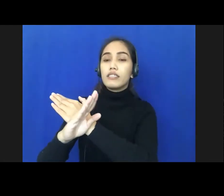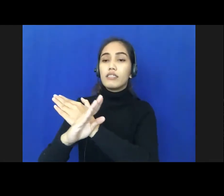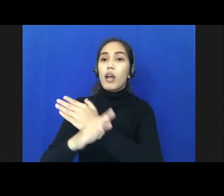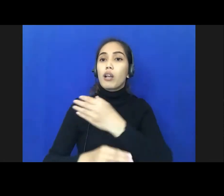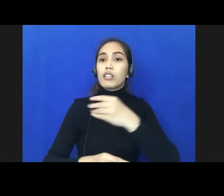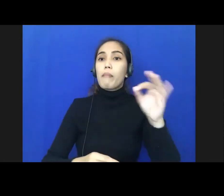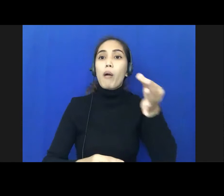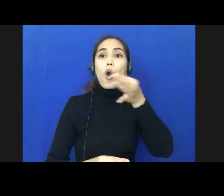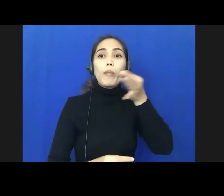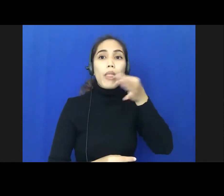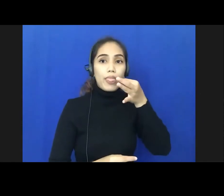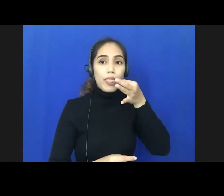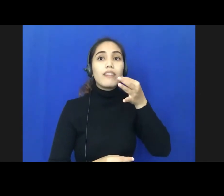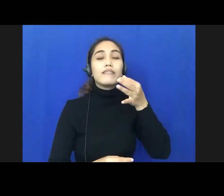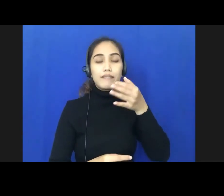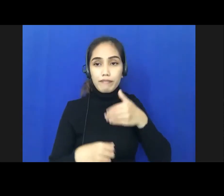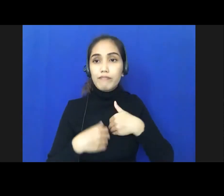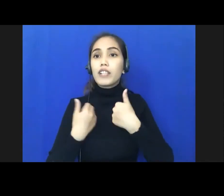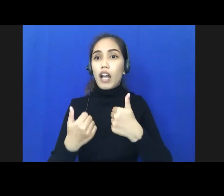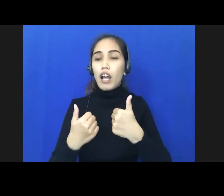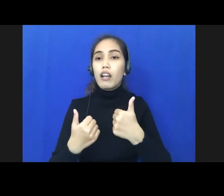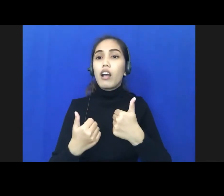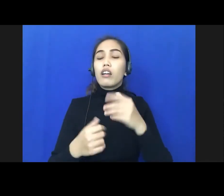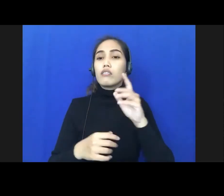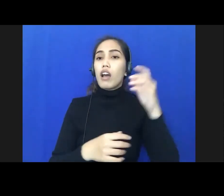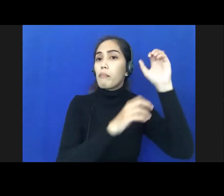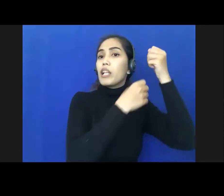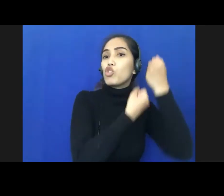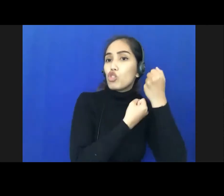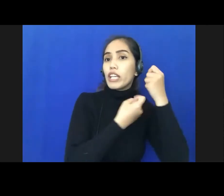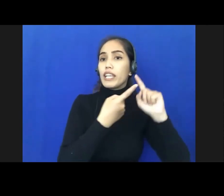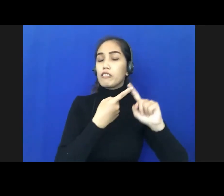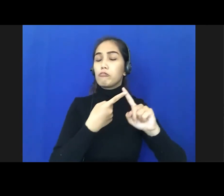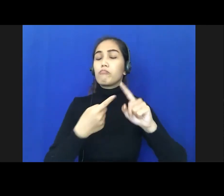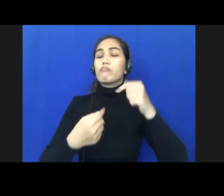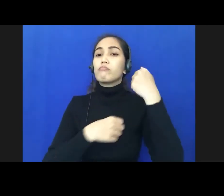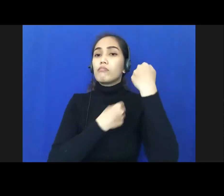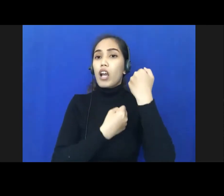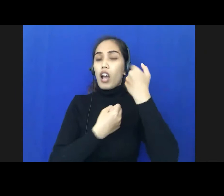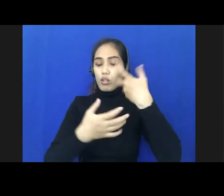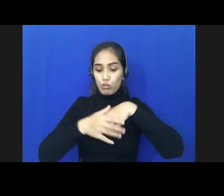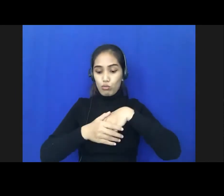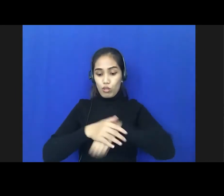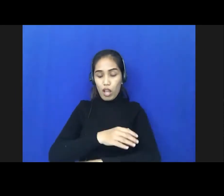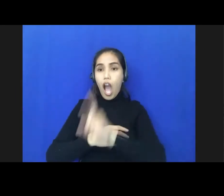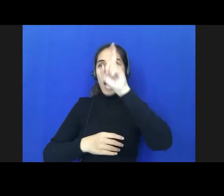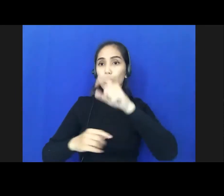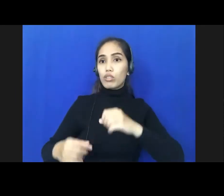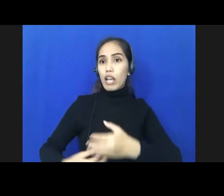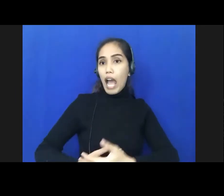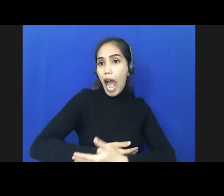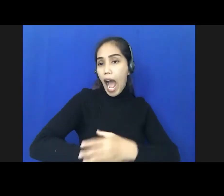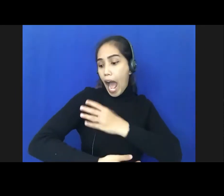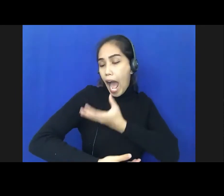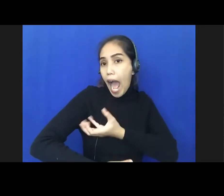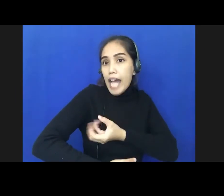atau treat. Melindungi dengan menerapkan praktek pengasuhan baik sejak lahir melalui pemberian ASI eksklusif selama